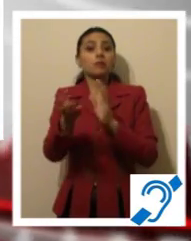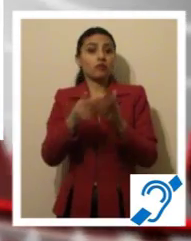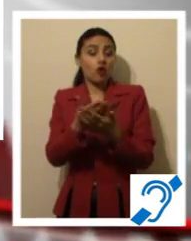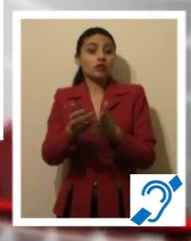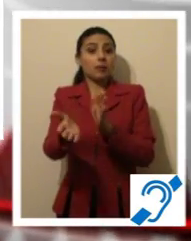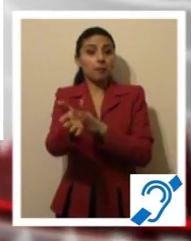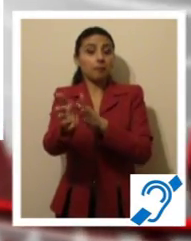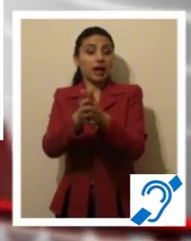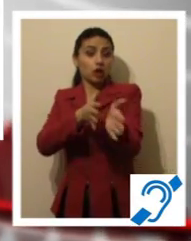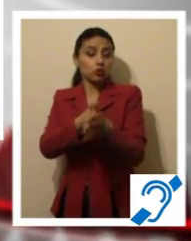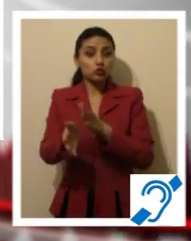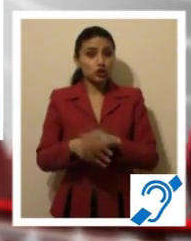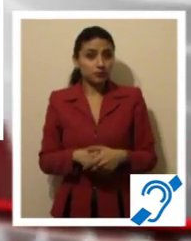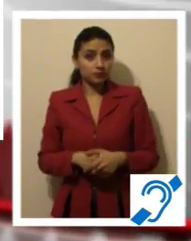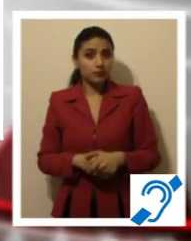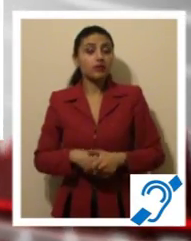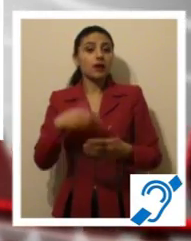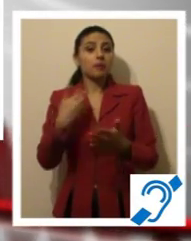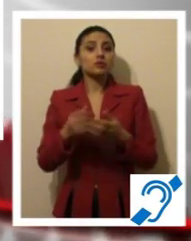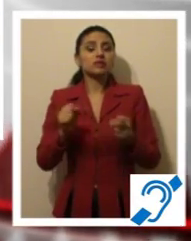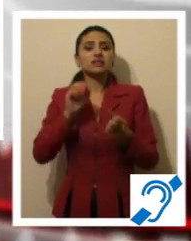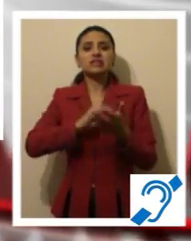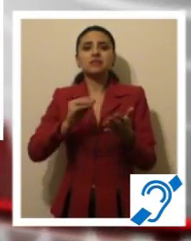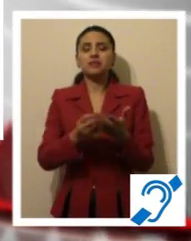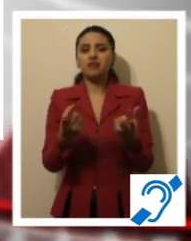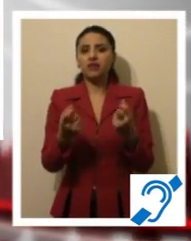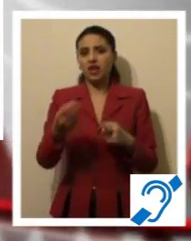feri de degerături. De asemenea, în cazul simptomelor de răceală, trebuie